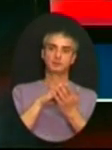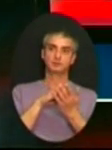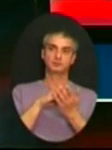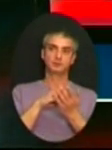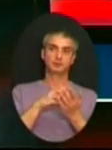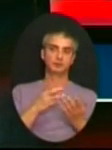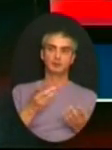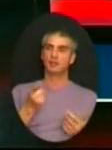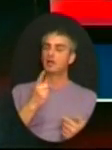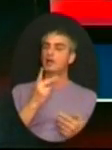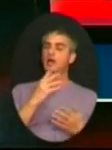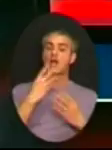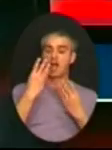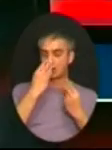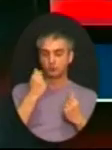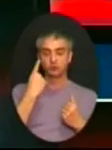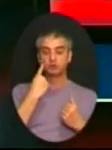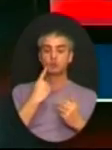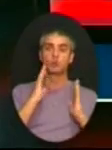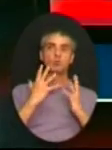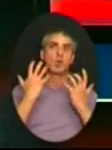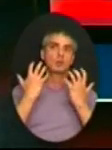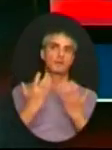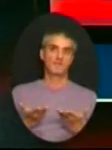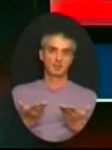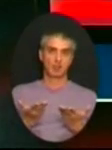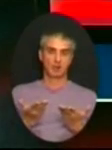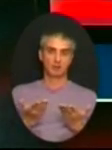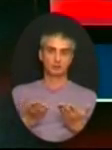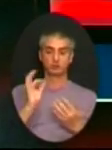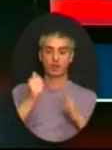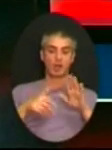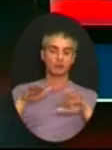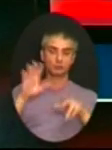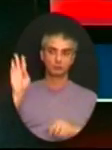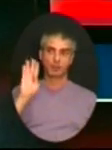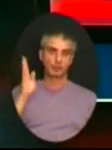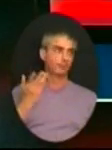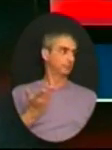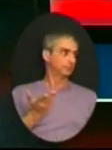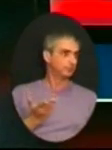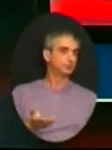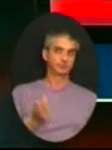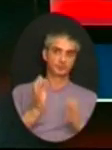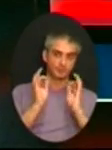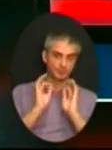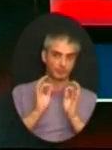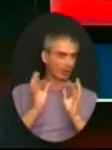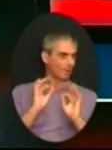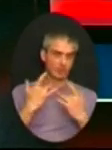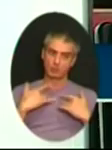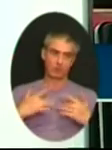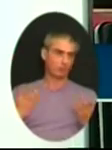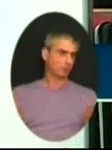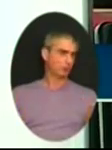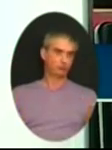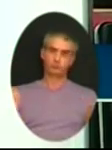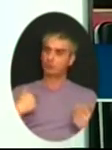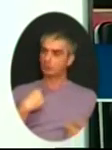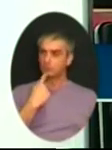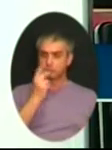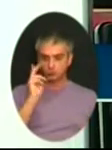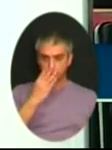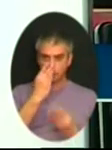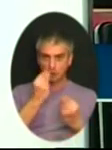אני התכוונתי לשאול. חשב לשחיתות מאוד כבדה של ראש הממשלה בנימין נתניהו, של ראש המפלגה שלה. אף אחד לא מתכחש לזה. ואני אומרת,